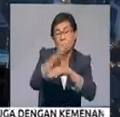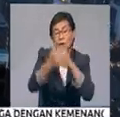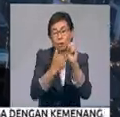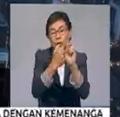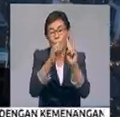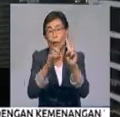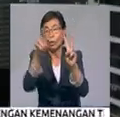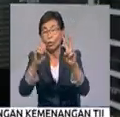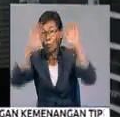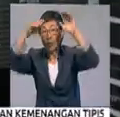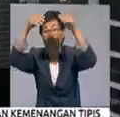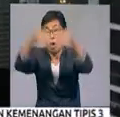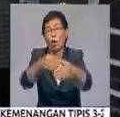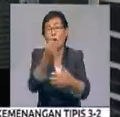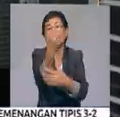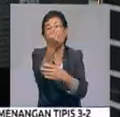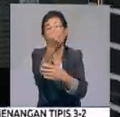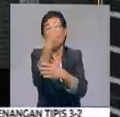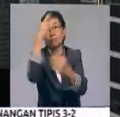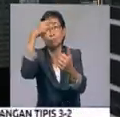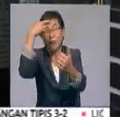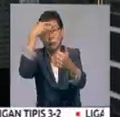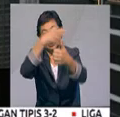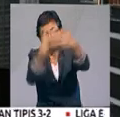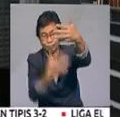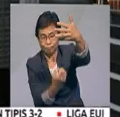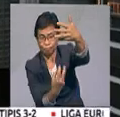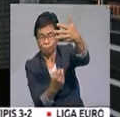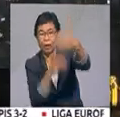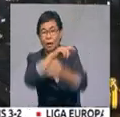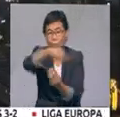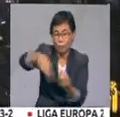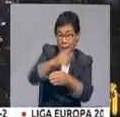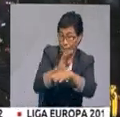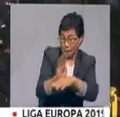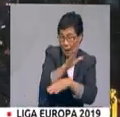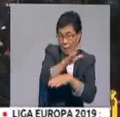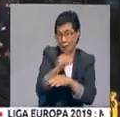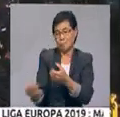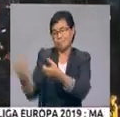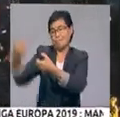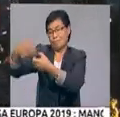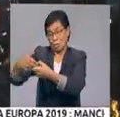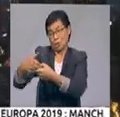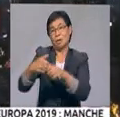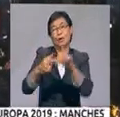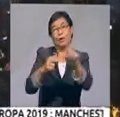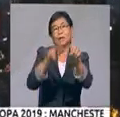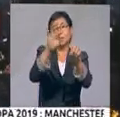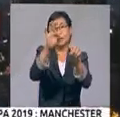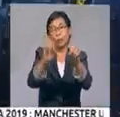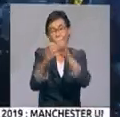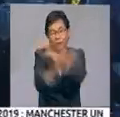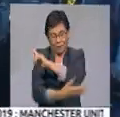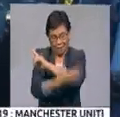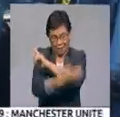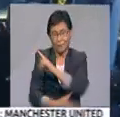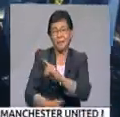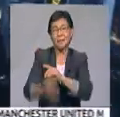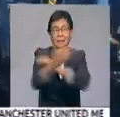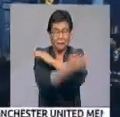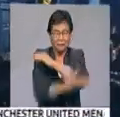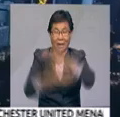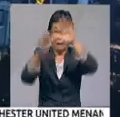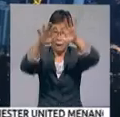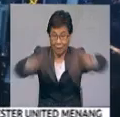2020 memfokuskan kepada 12 aspek berhubung persekitaran perniagaan dan melibatkan 190 negara. Negara